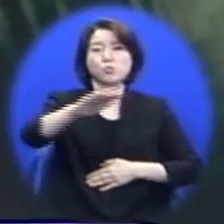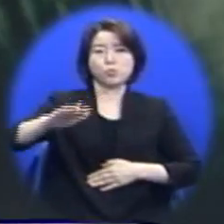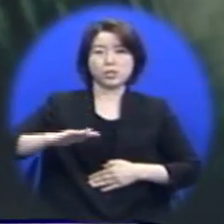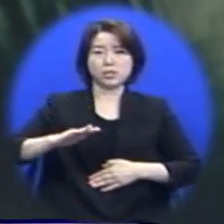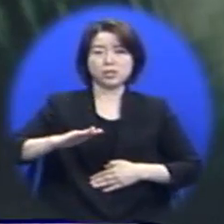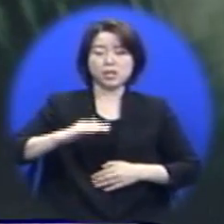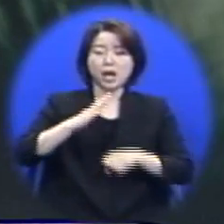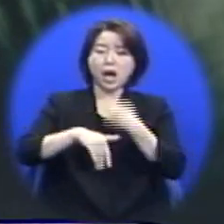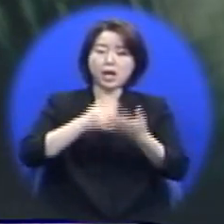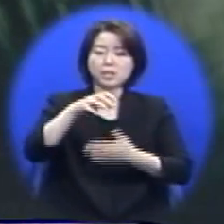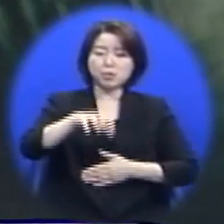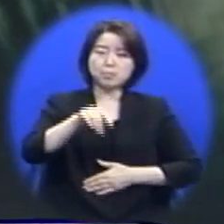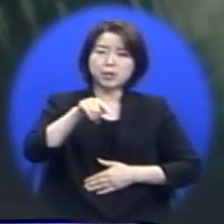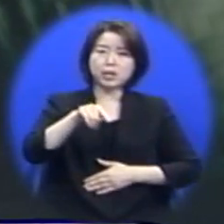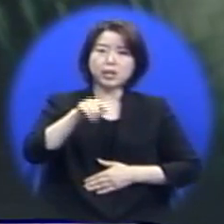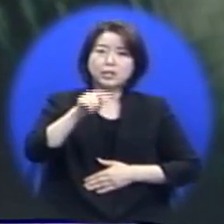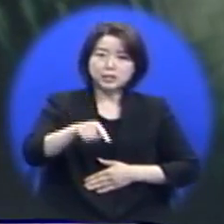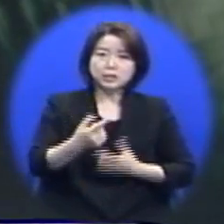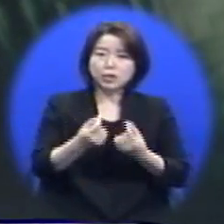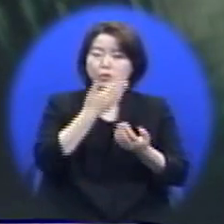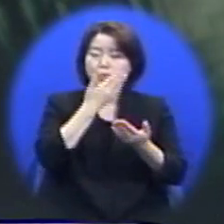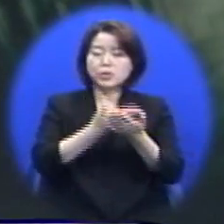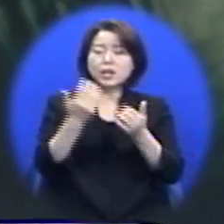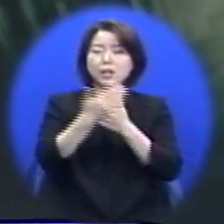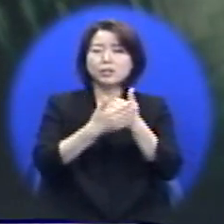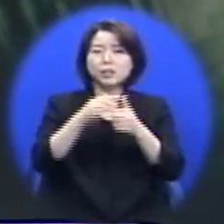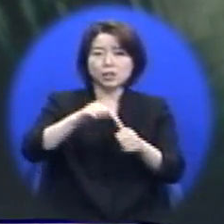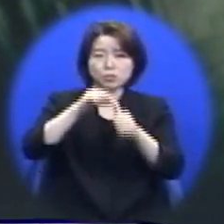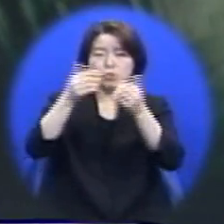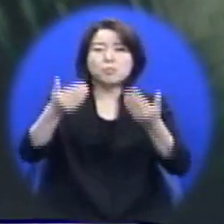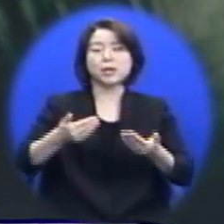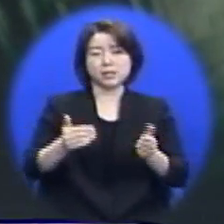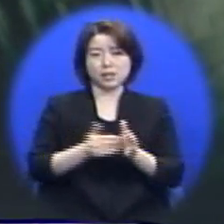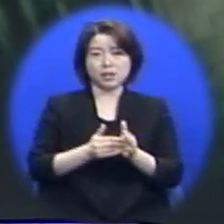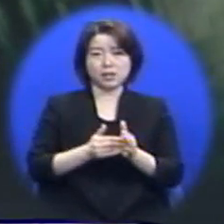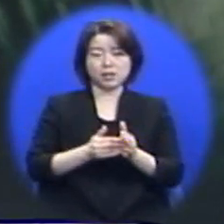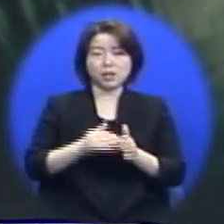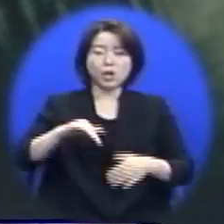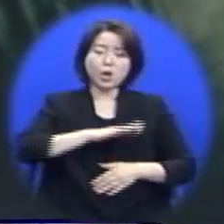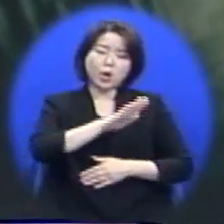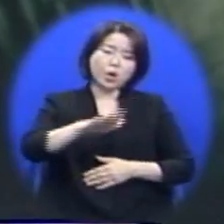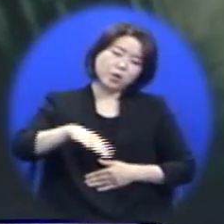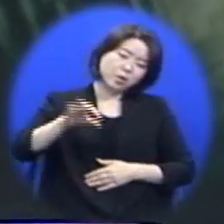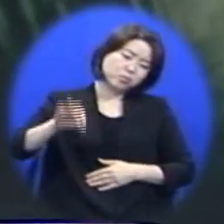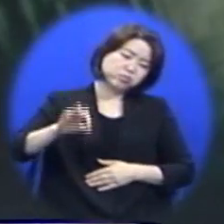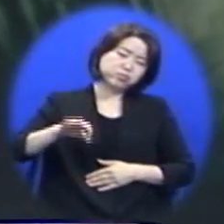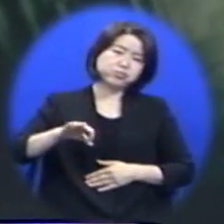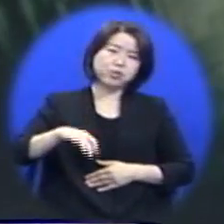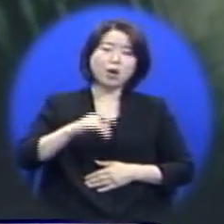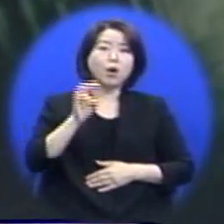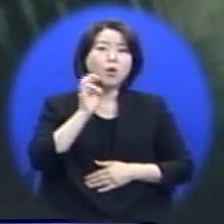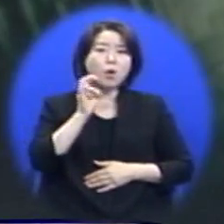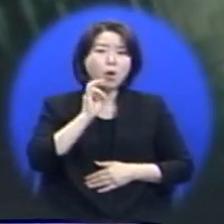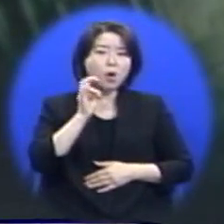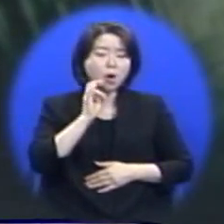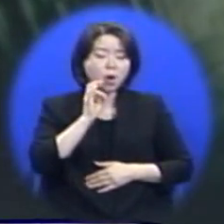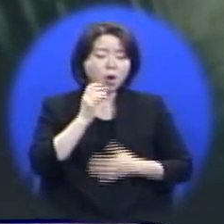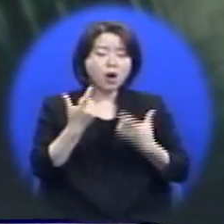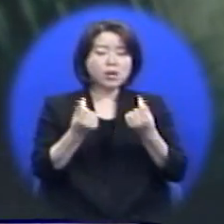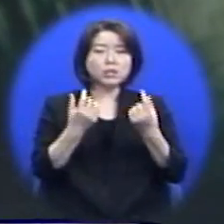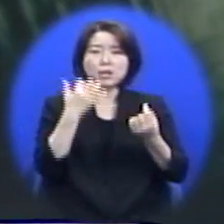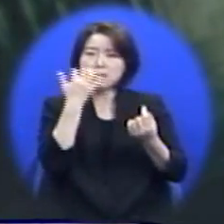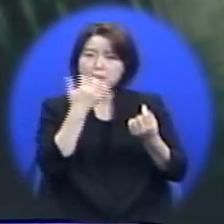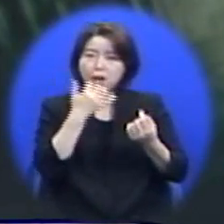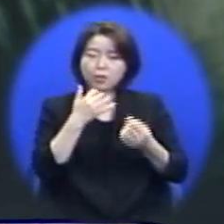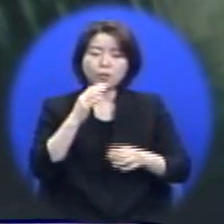그런 구원을 받았어요. 하나님이 우리를 정말 보잘것없고 고멜과 같이 그렇게 음란하고